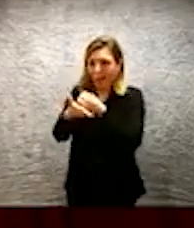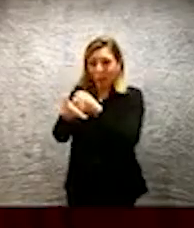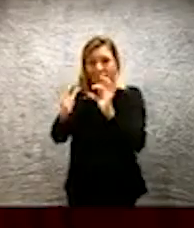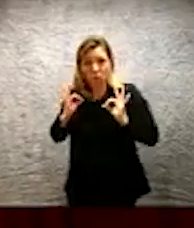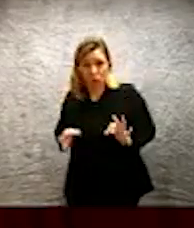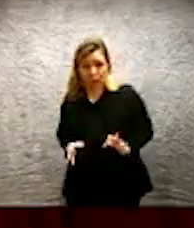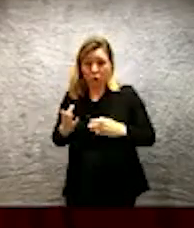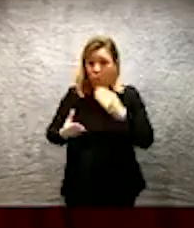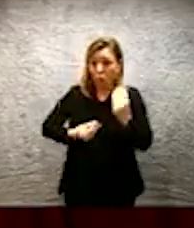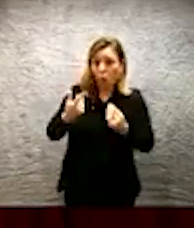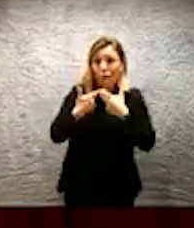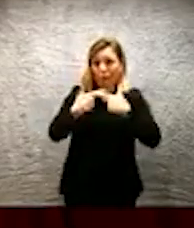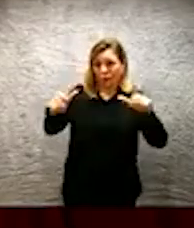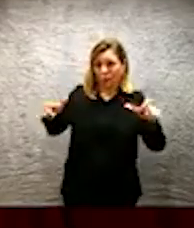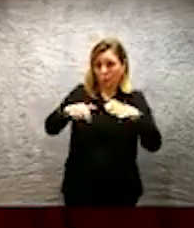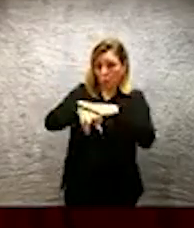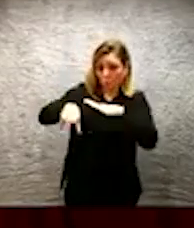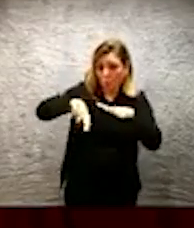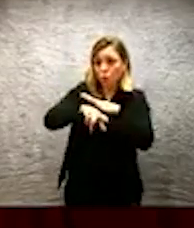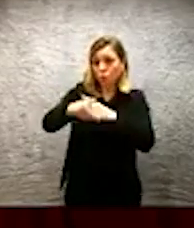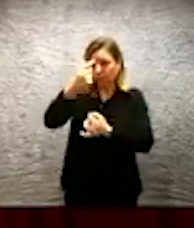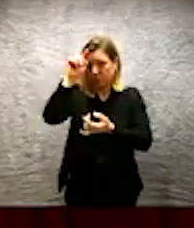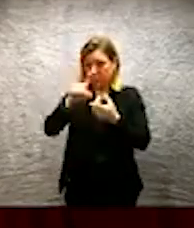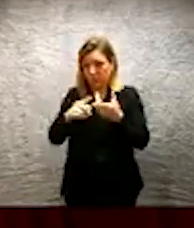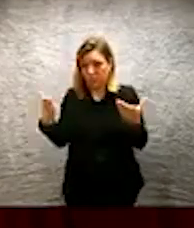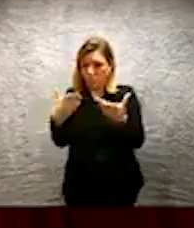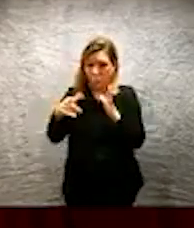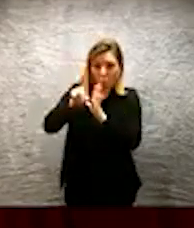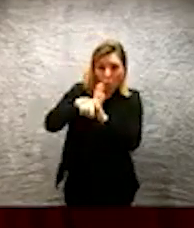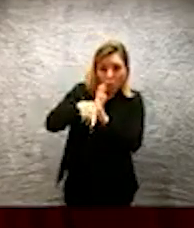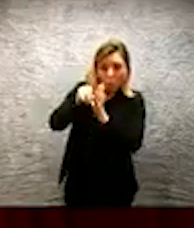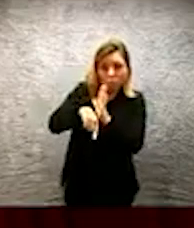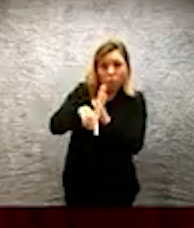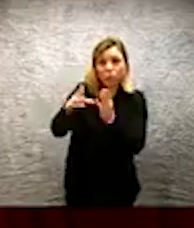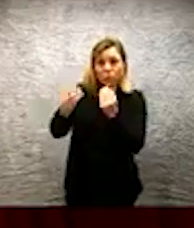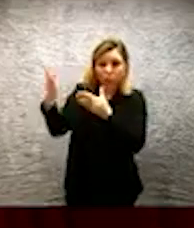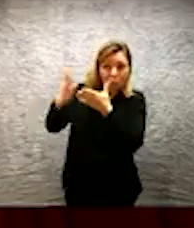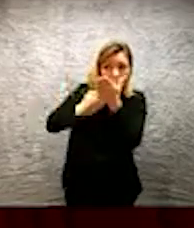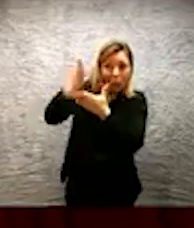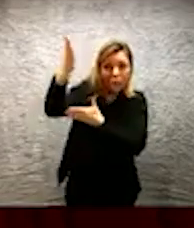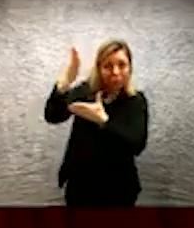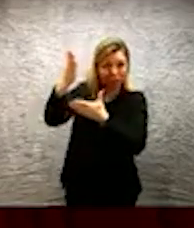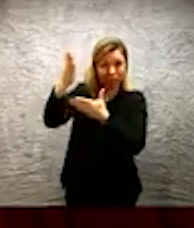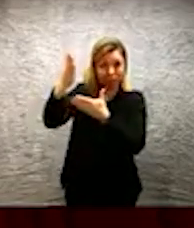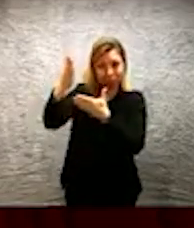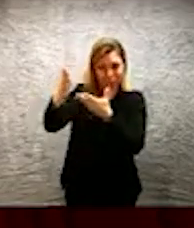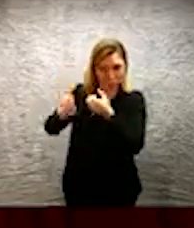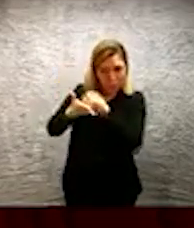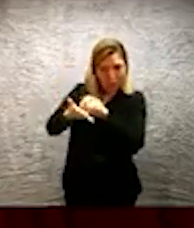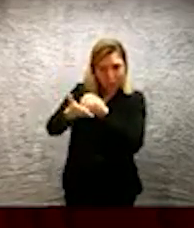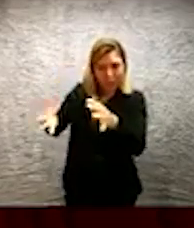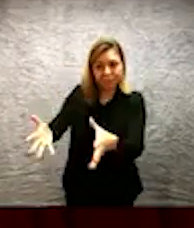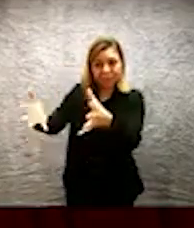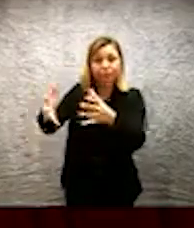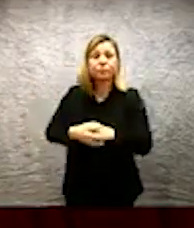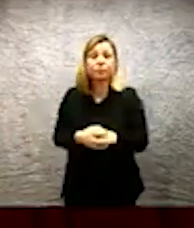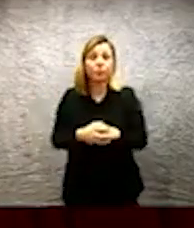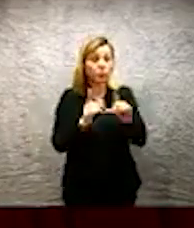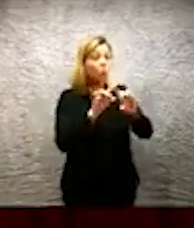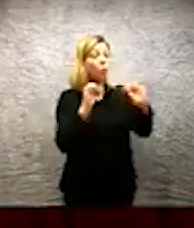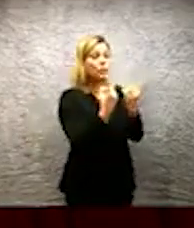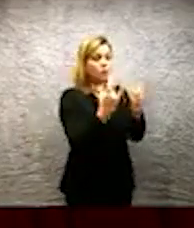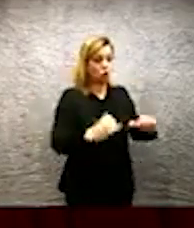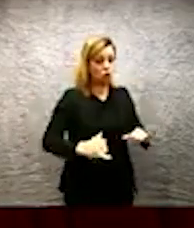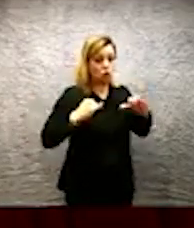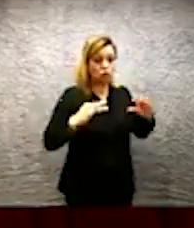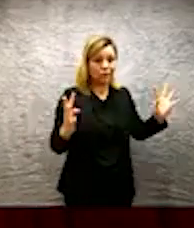des ressources pour leur orientation et leur projet d'avenir. Le comité des jeunes, lui, il est composé